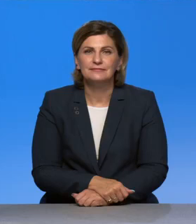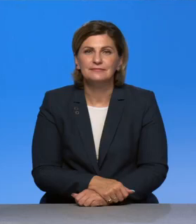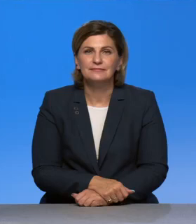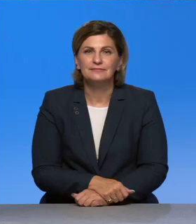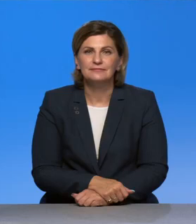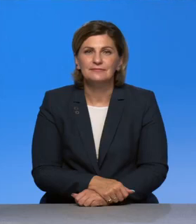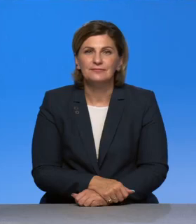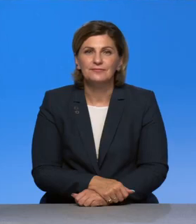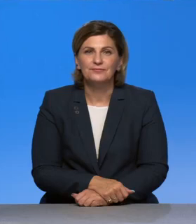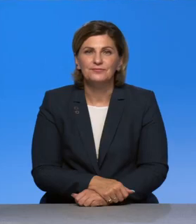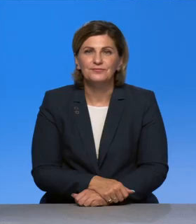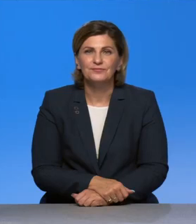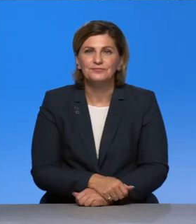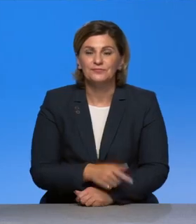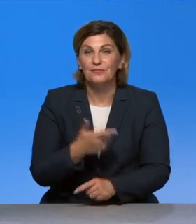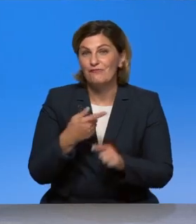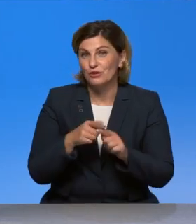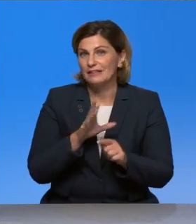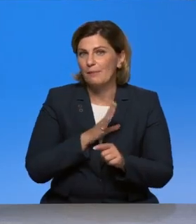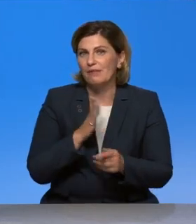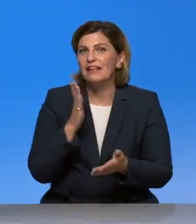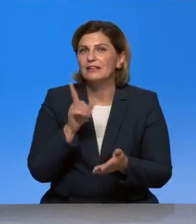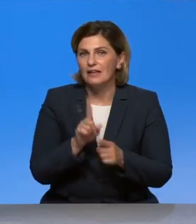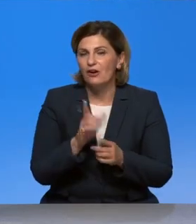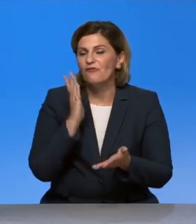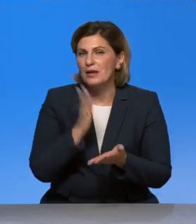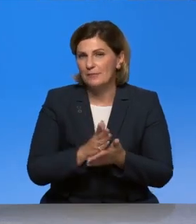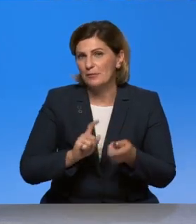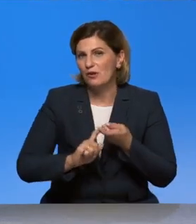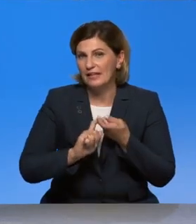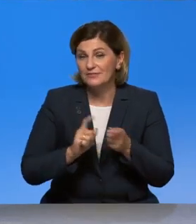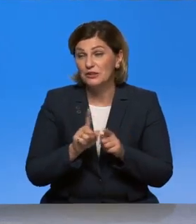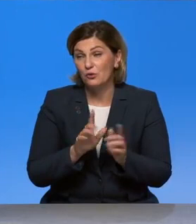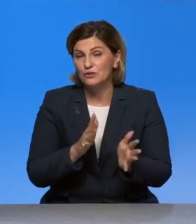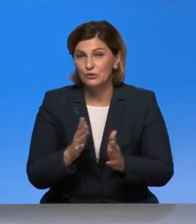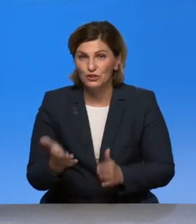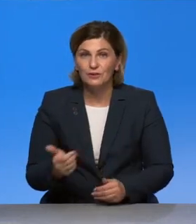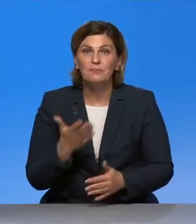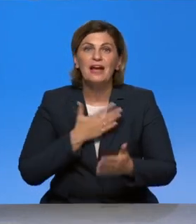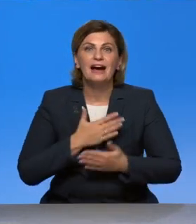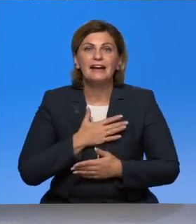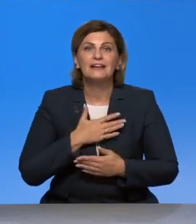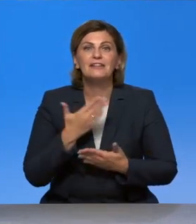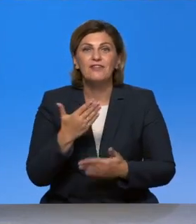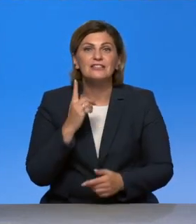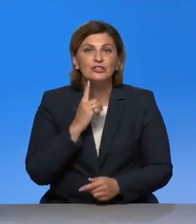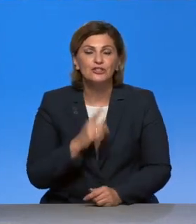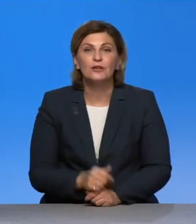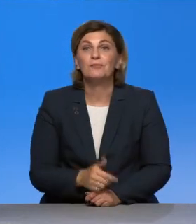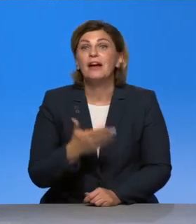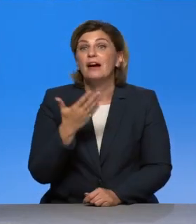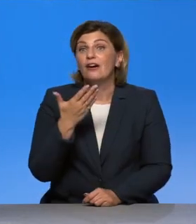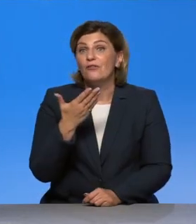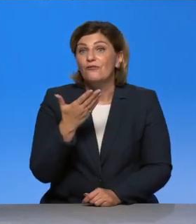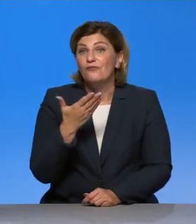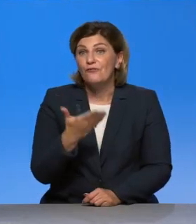вот так это и происходит в прямом эфире, и вот такое случается. Николай Николаевич, рады вас. Спасибо большое. Но, собственно, Миклуха-Маклая,